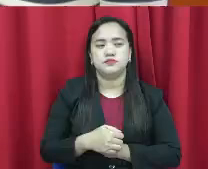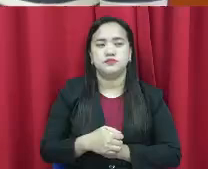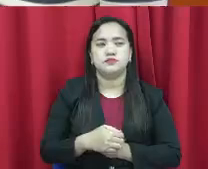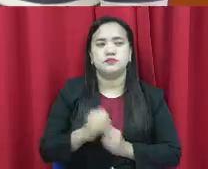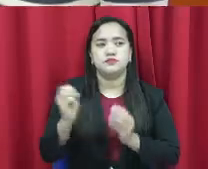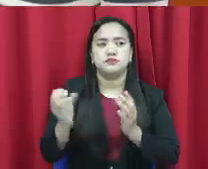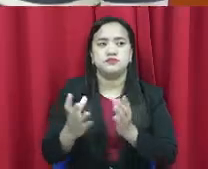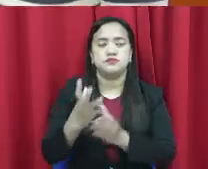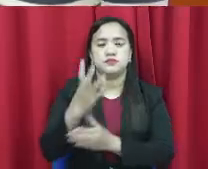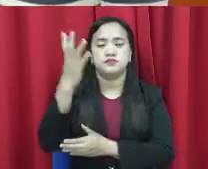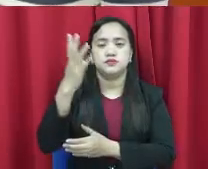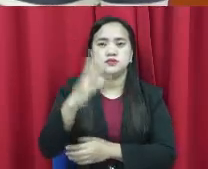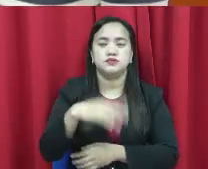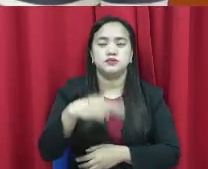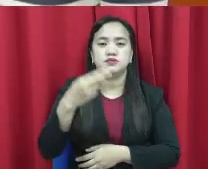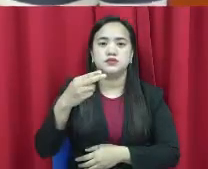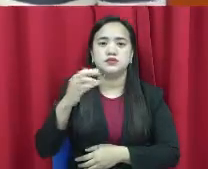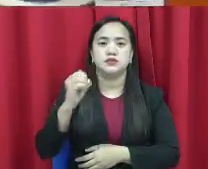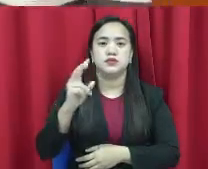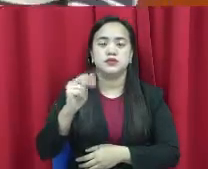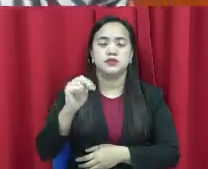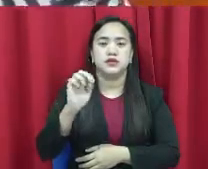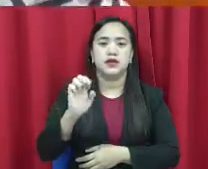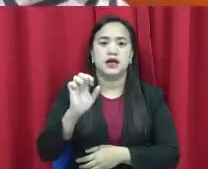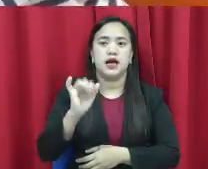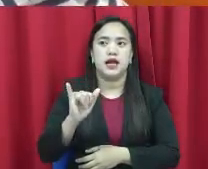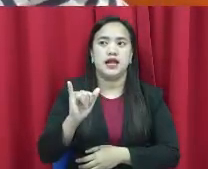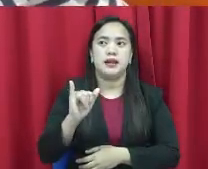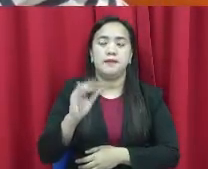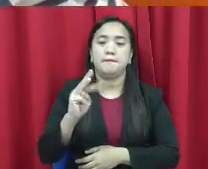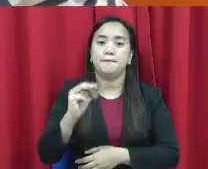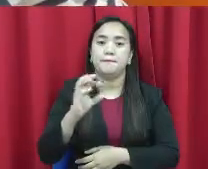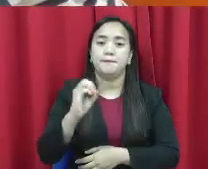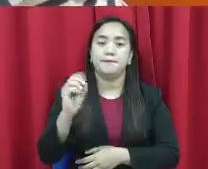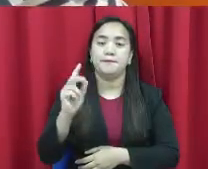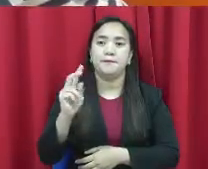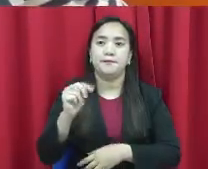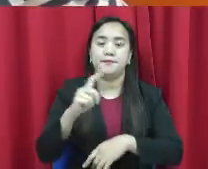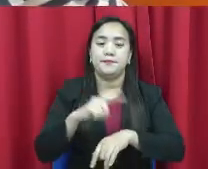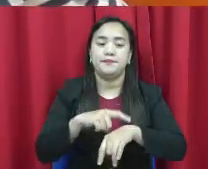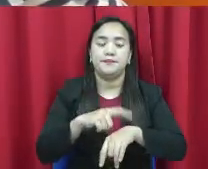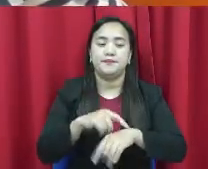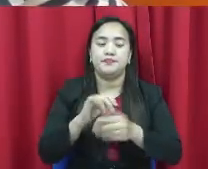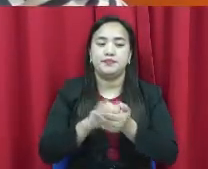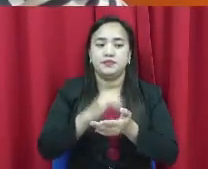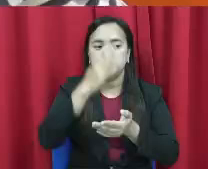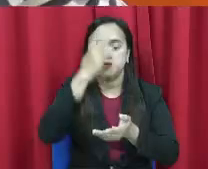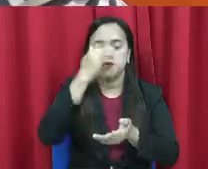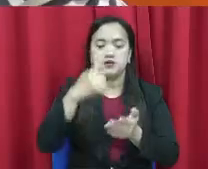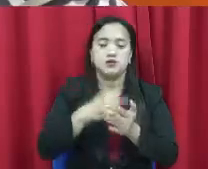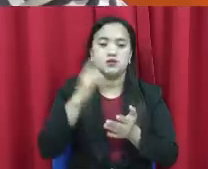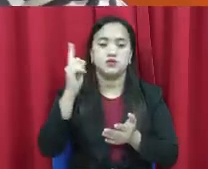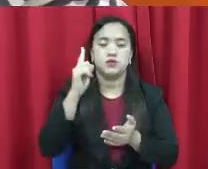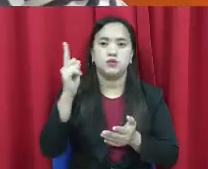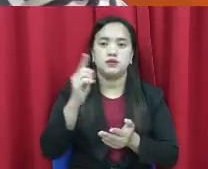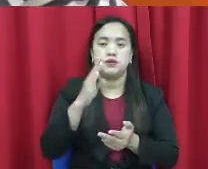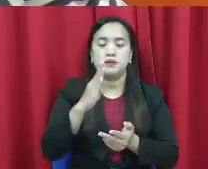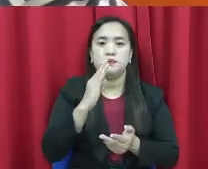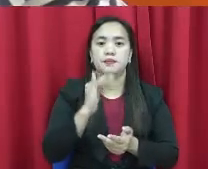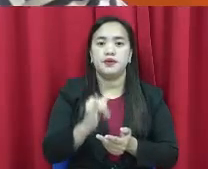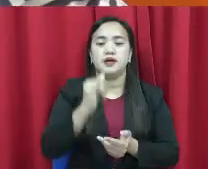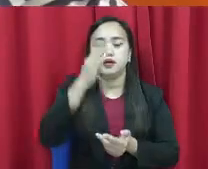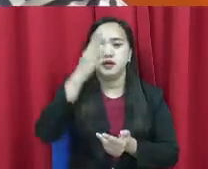ng honeymoon honeymoon stage Ano po namin kaya yan po talaga ay ah Sabi ko biyahe ng Panginoon at sabi